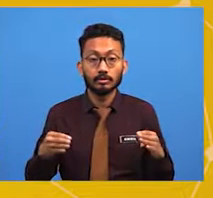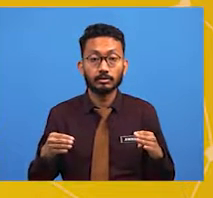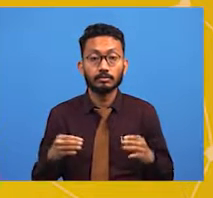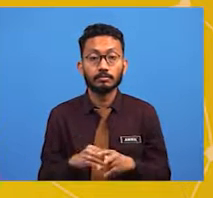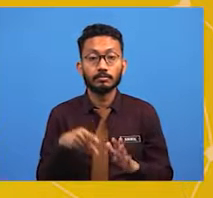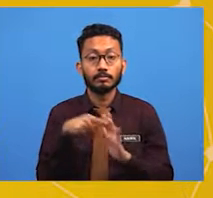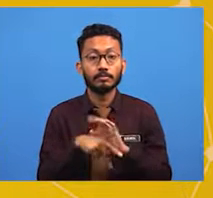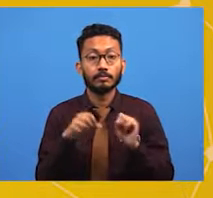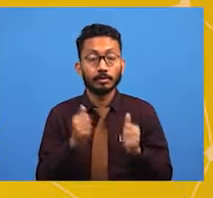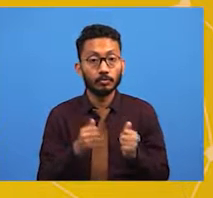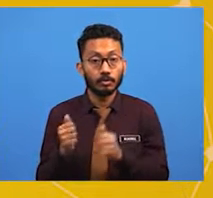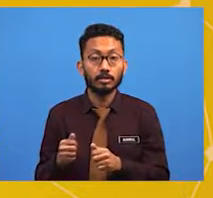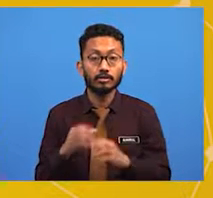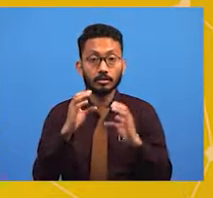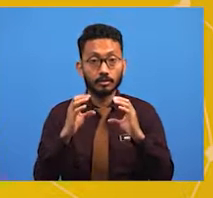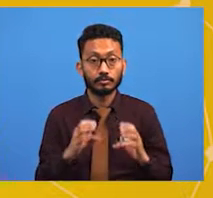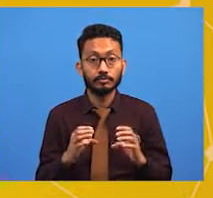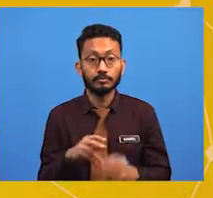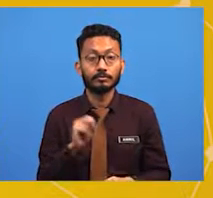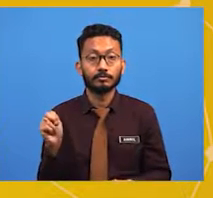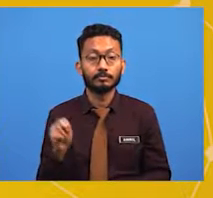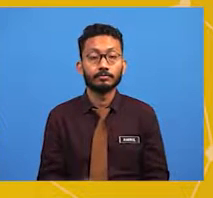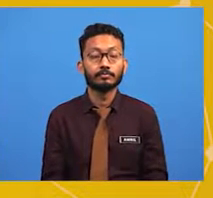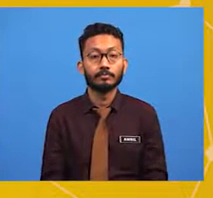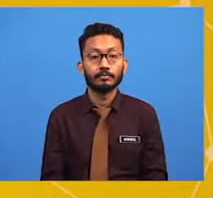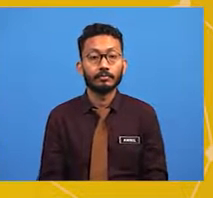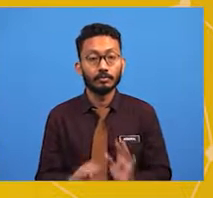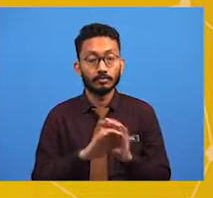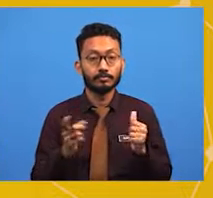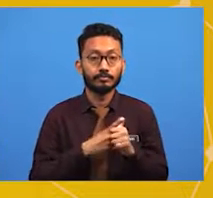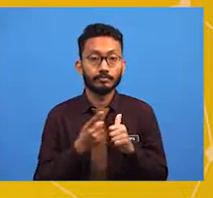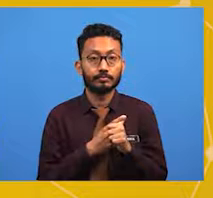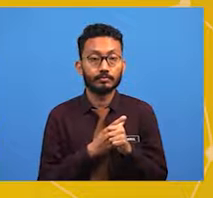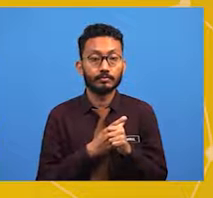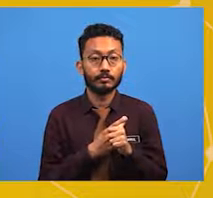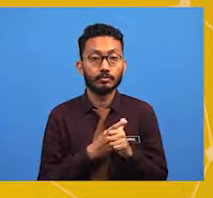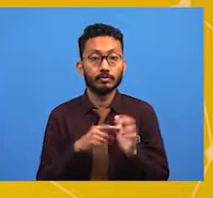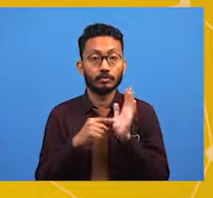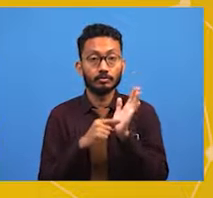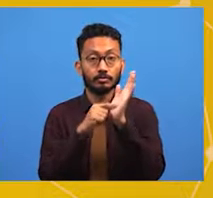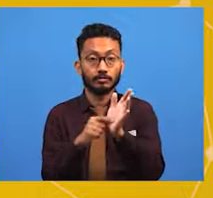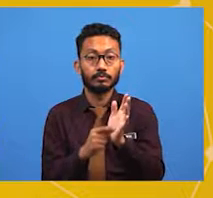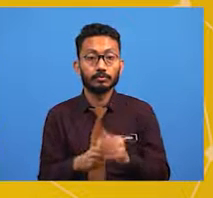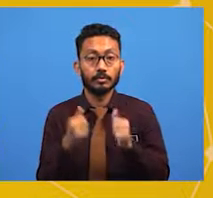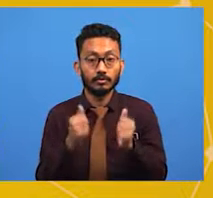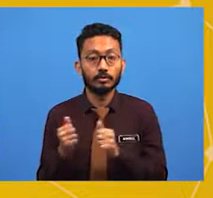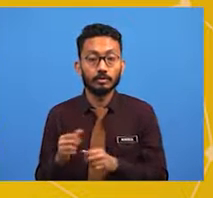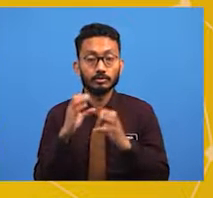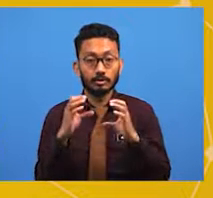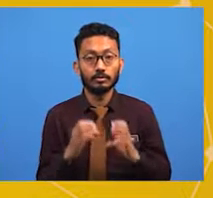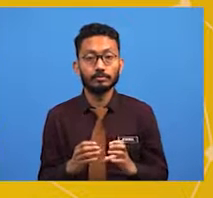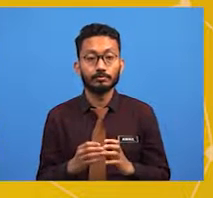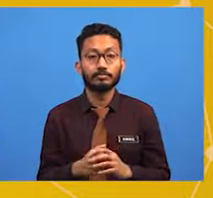pengaturcaraan Python pula ya. Contoh pertama ini menunjukkan atur cara